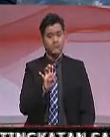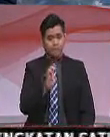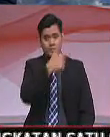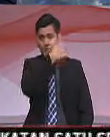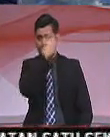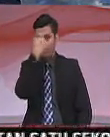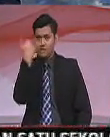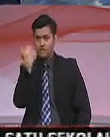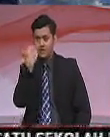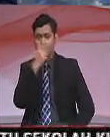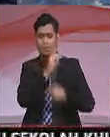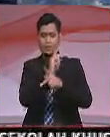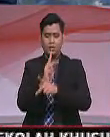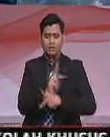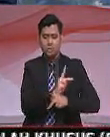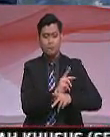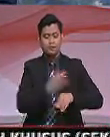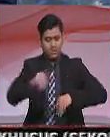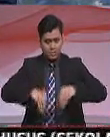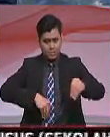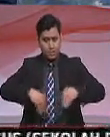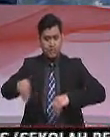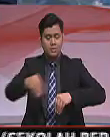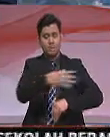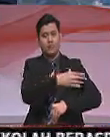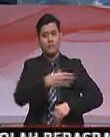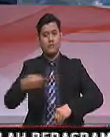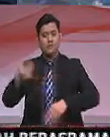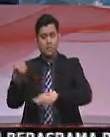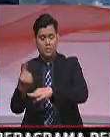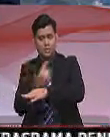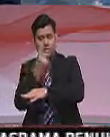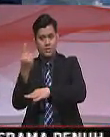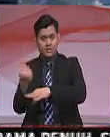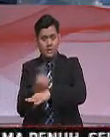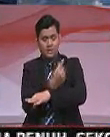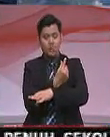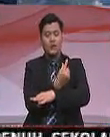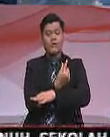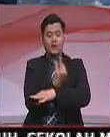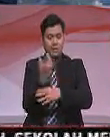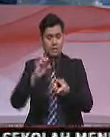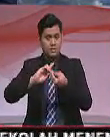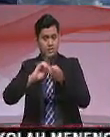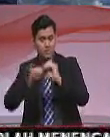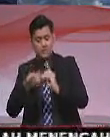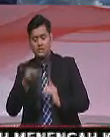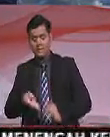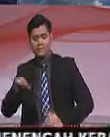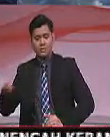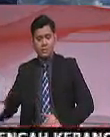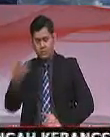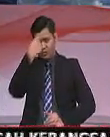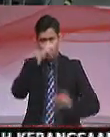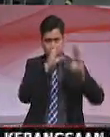Kawalan Pergerakan, penggunaan dan pendedahan aplikasi digital semakin meningkat dalam kalangan guru dan murid. Bagi